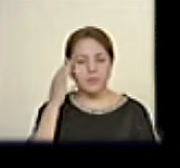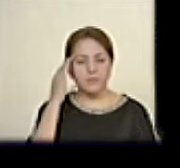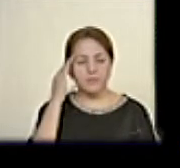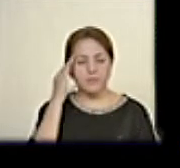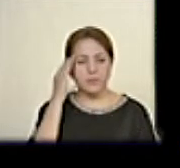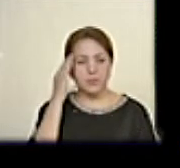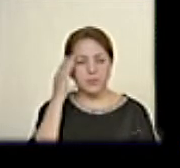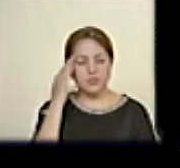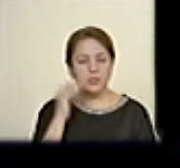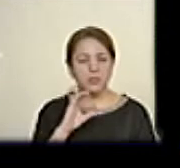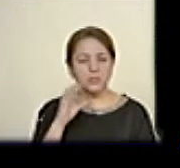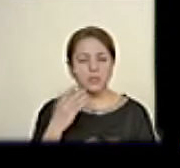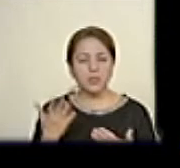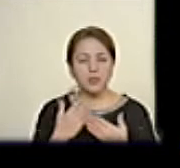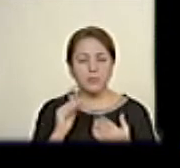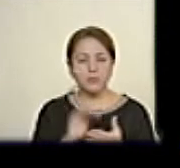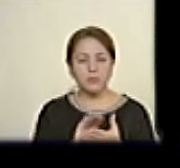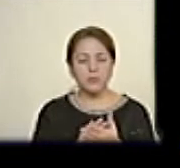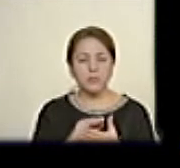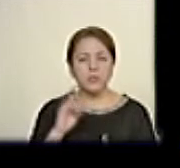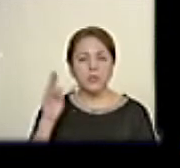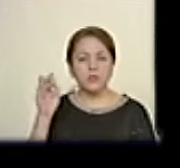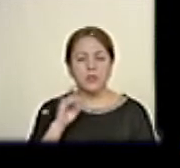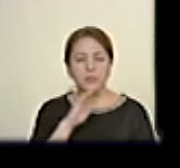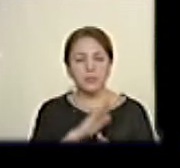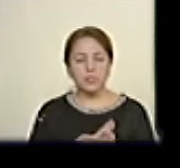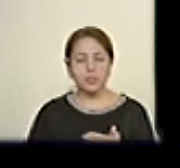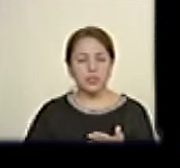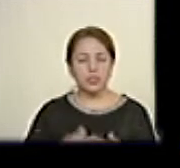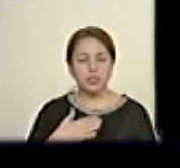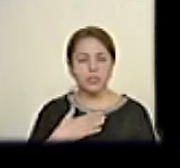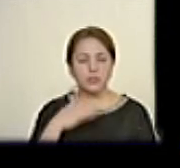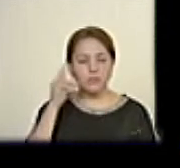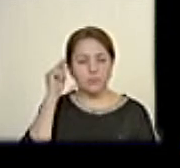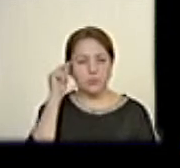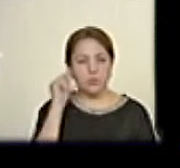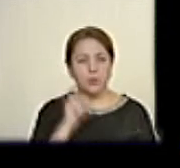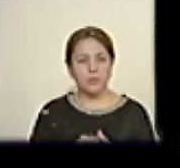с которыми мы познакомились на протяжении нашего урока.